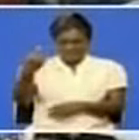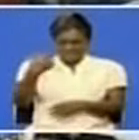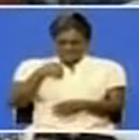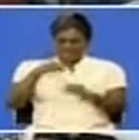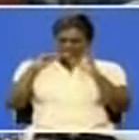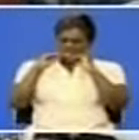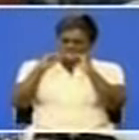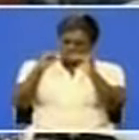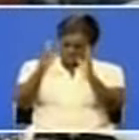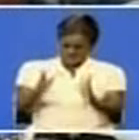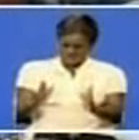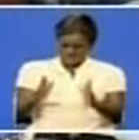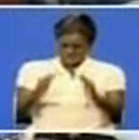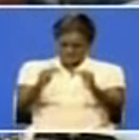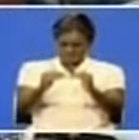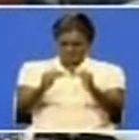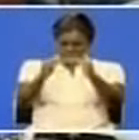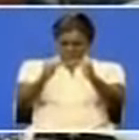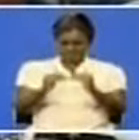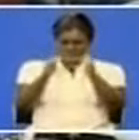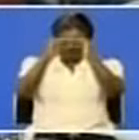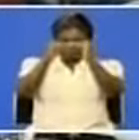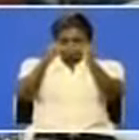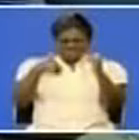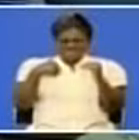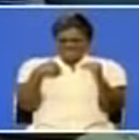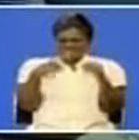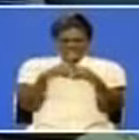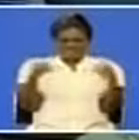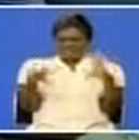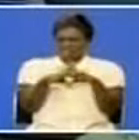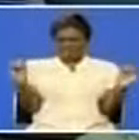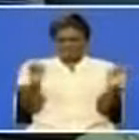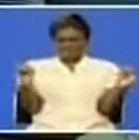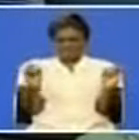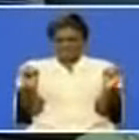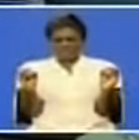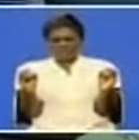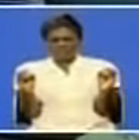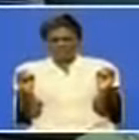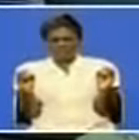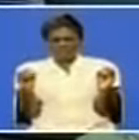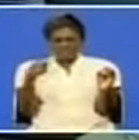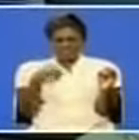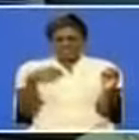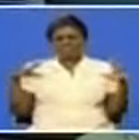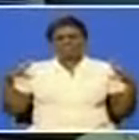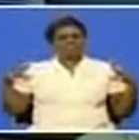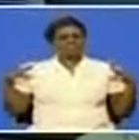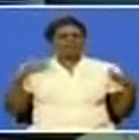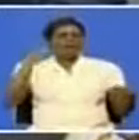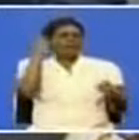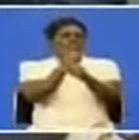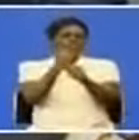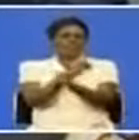mwalimu. Baada ya kuwa mwalimu nikaona I'm not contented. Nilikuwa nakaa home. Nilikuwa tuna katu idle, sikuwa na kitu